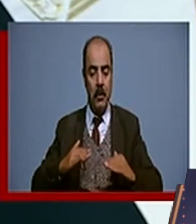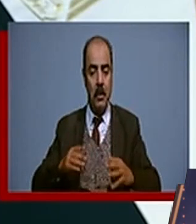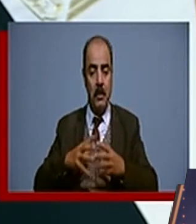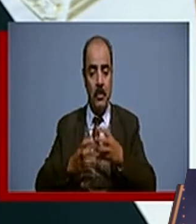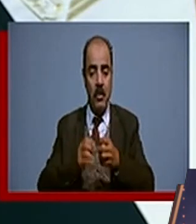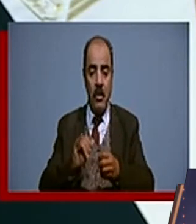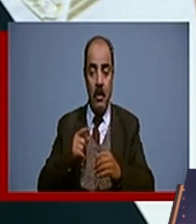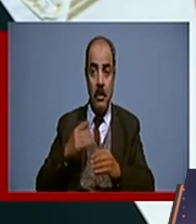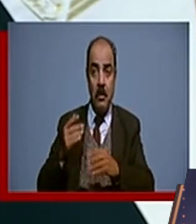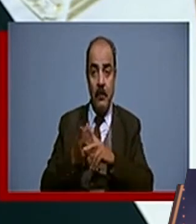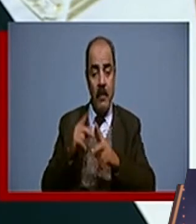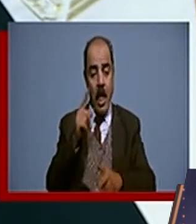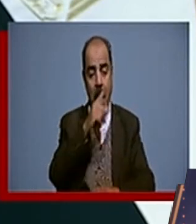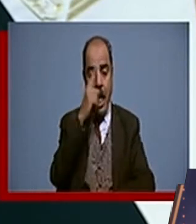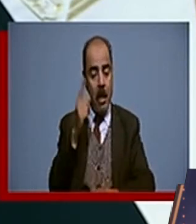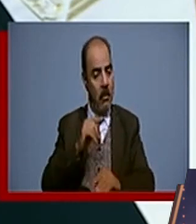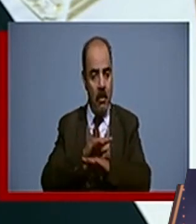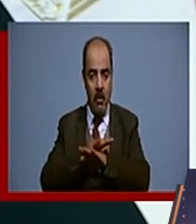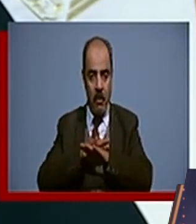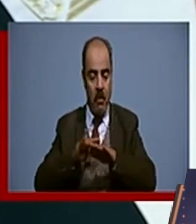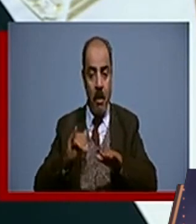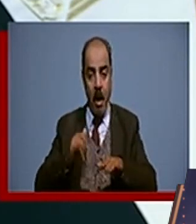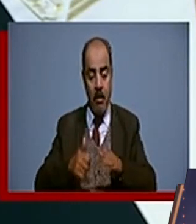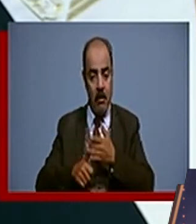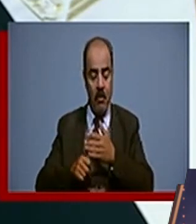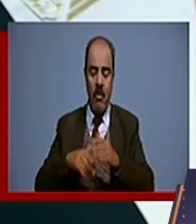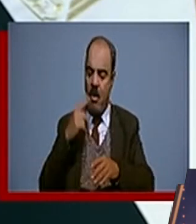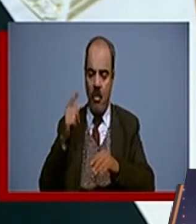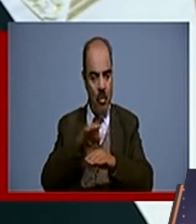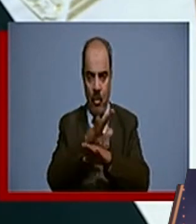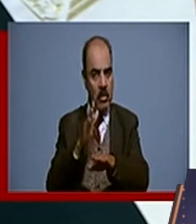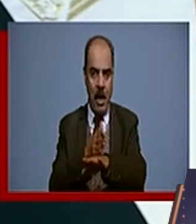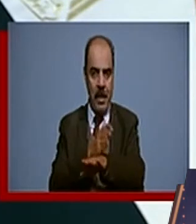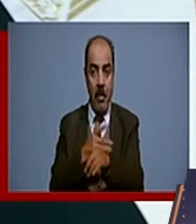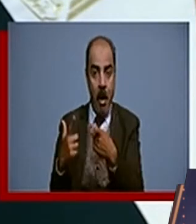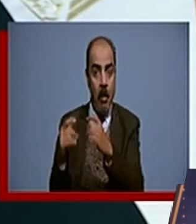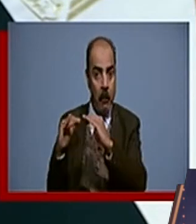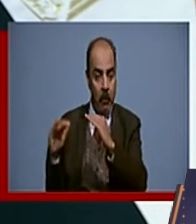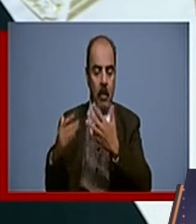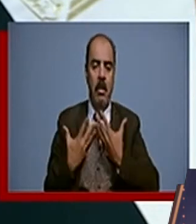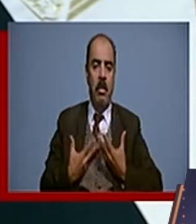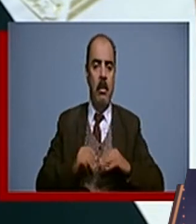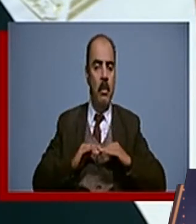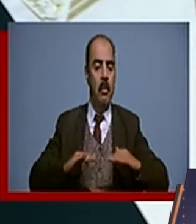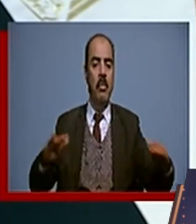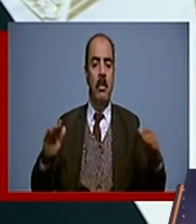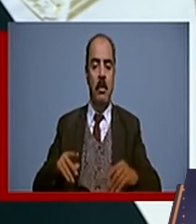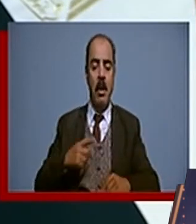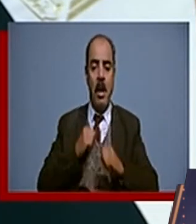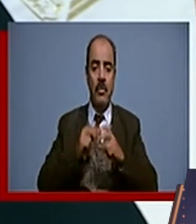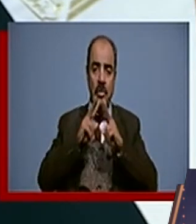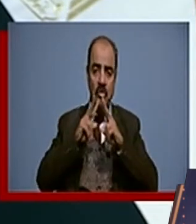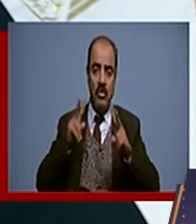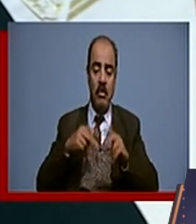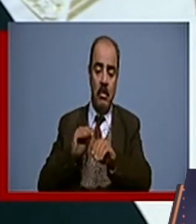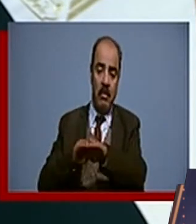الأمن والاستقرار في منطقتنا وفي العالم كله. وده أمر ده إحنا نادينا فيه في كاب